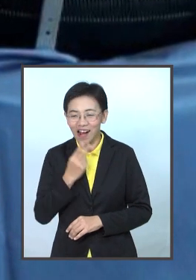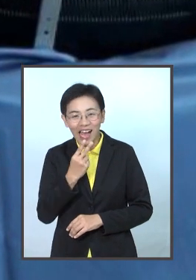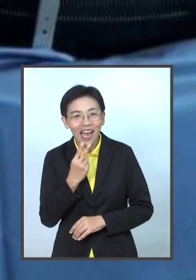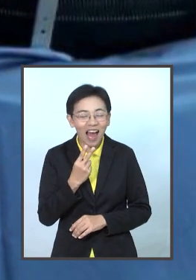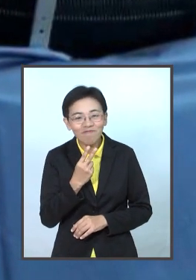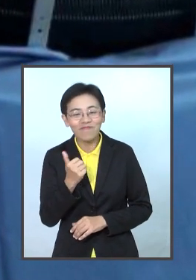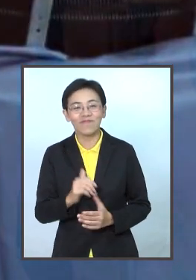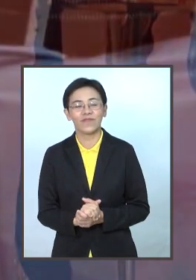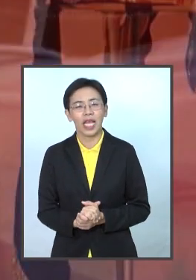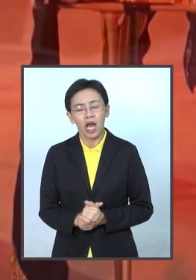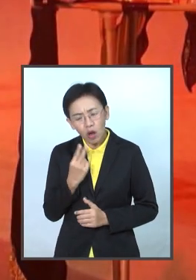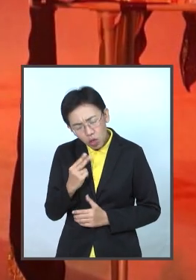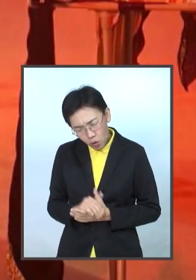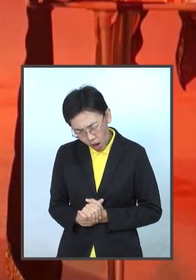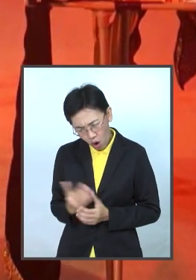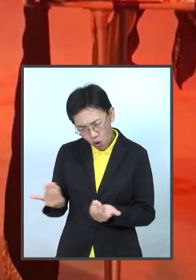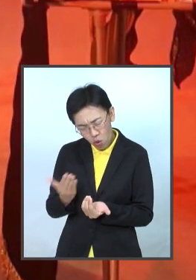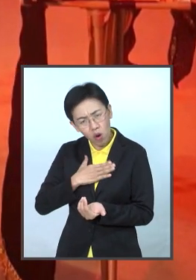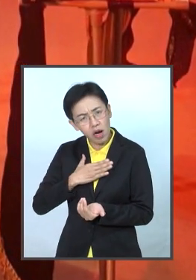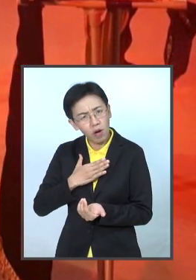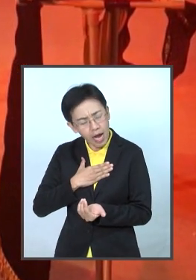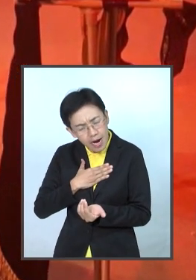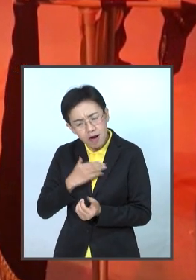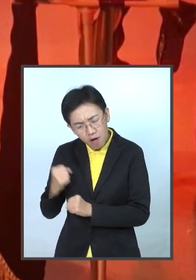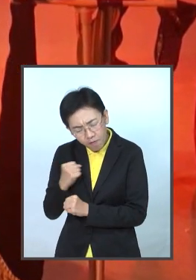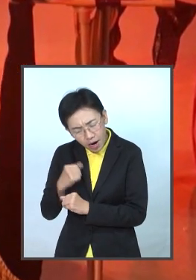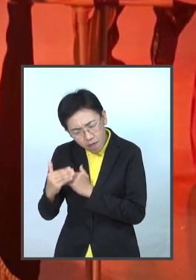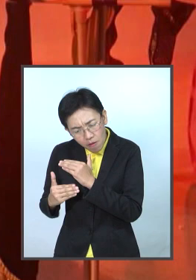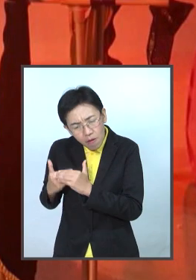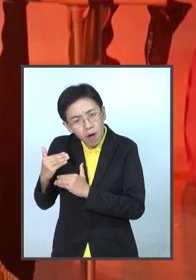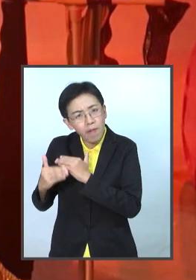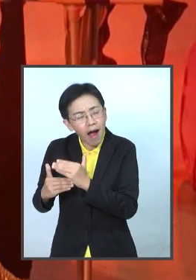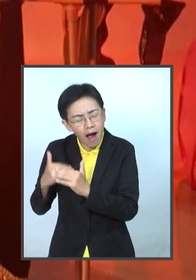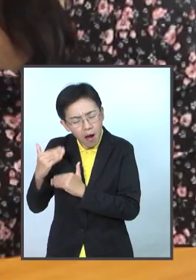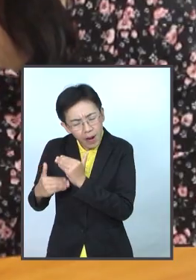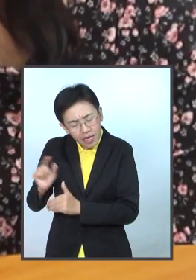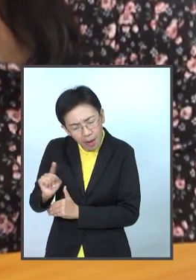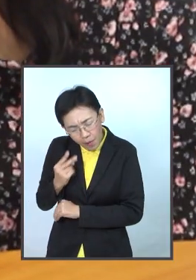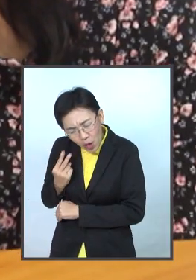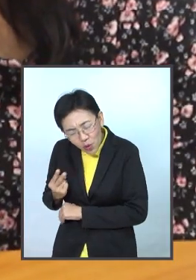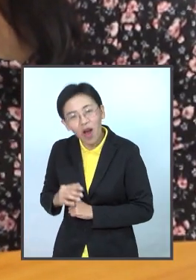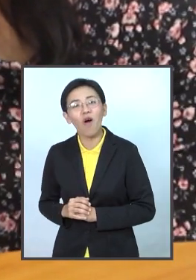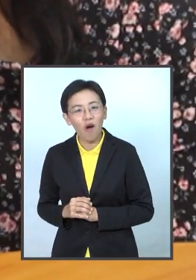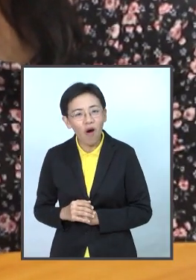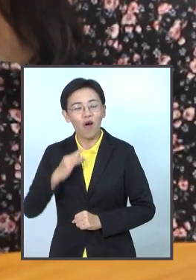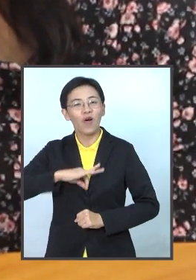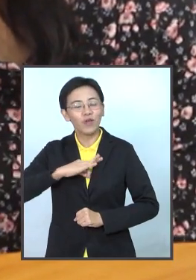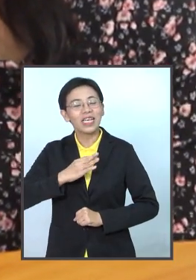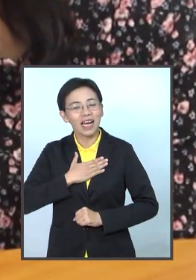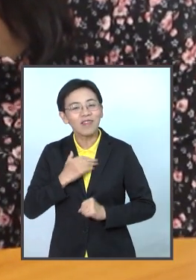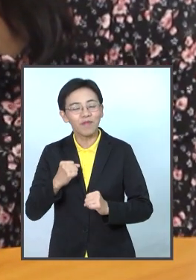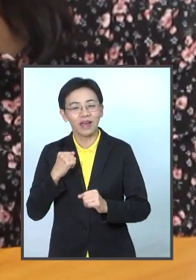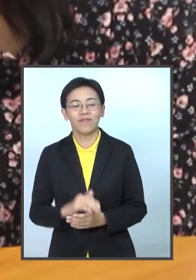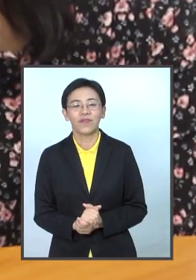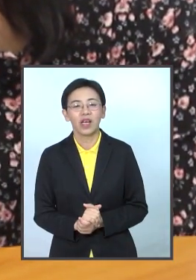เพราะว่าเราก็หาตัวตนเขาอยู่ว่าเราจะพัฒนาเขาต่อยอดเขาได้ยังไงในสิ่งที่เขามีอยู่แล้วอย่างเช่นว่า